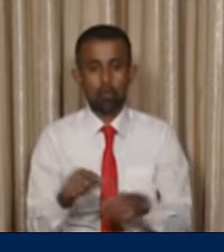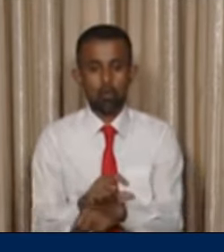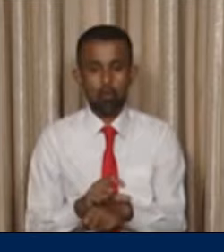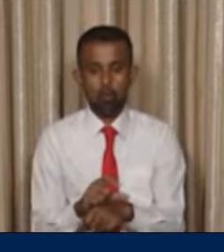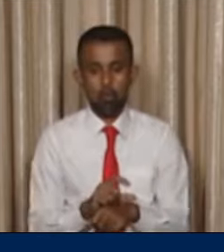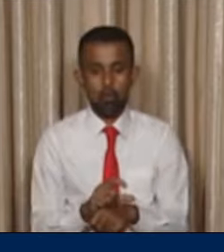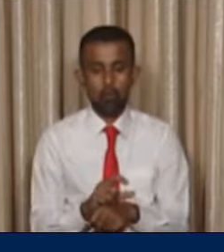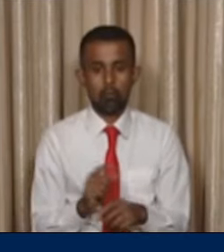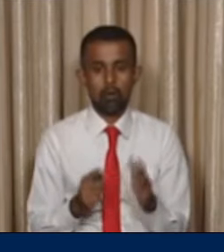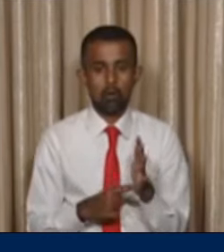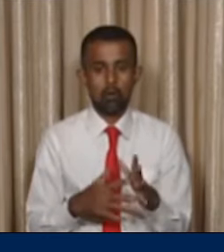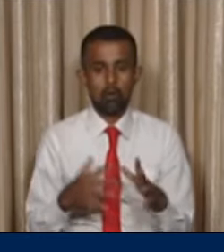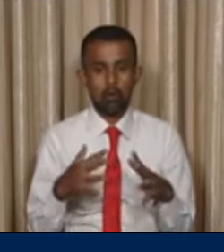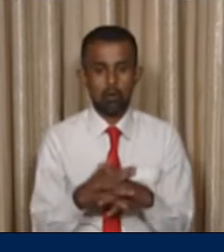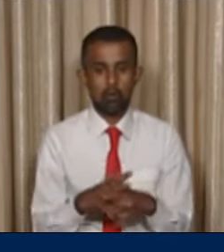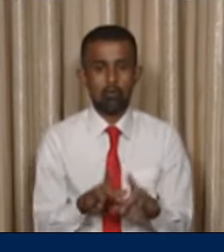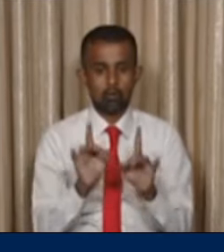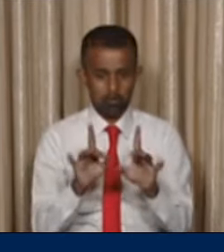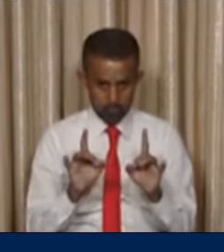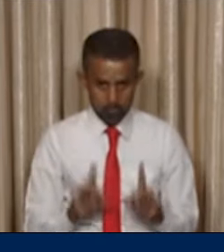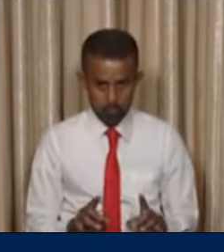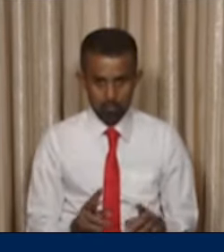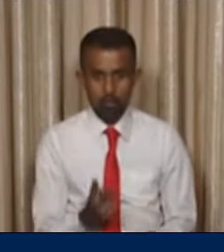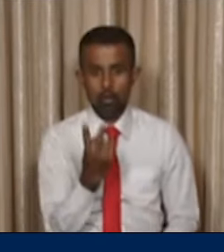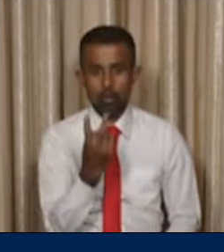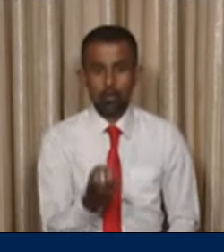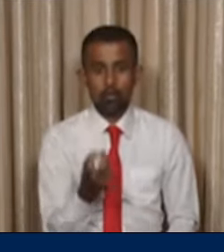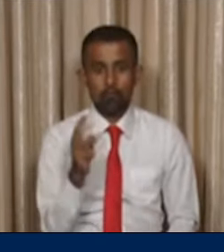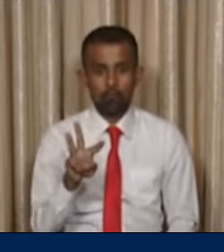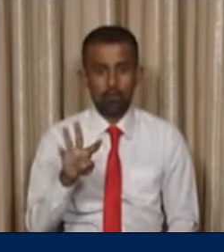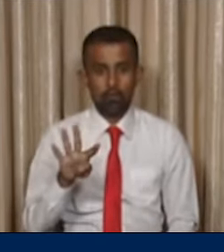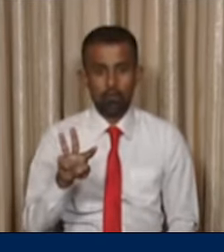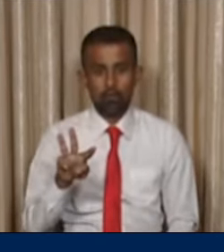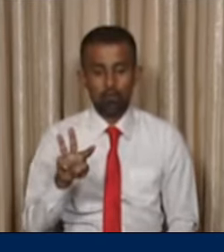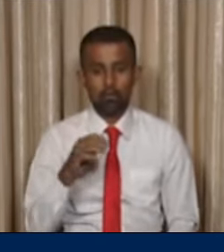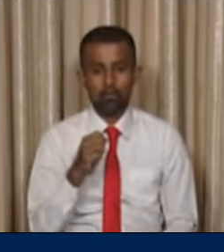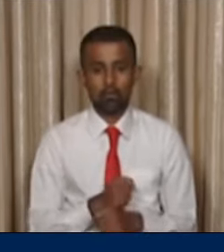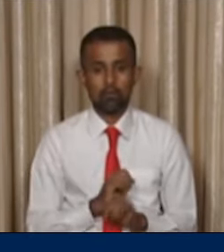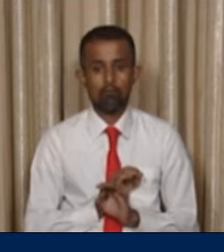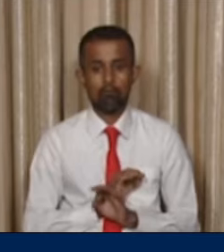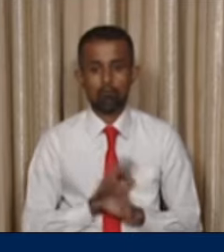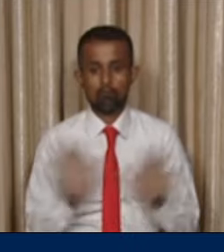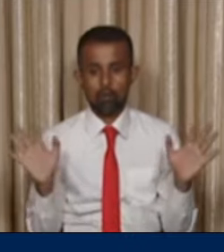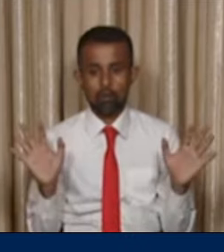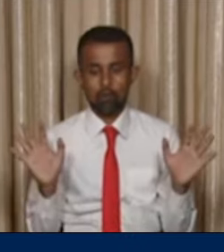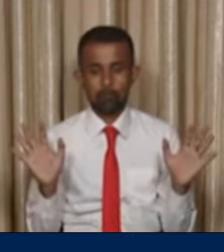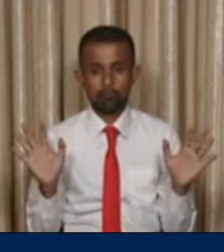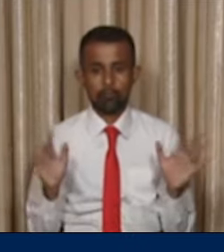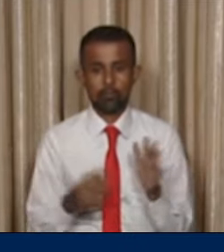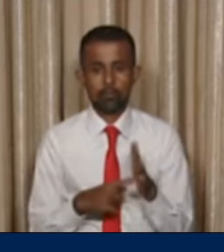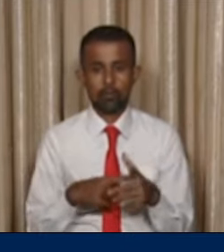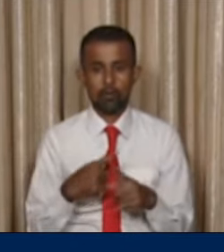සභාවේ නීතියට ප්‍රකාරව ඔවුන් 2023 ගැසට් එකක් ගහලා මේ